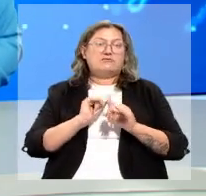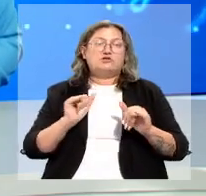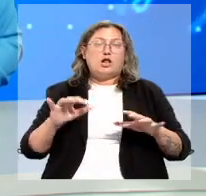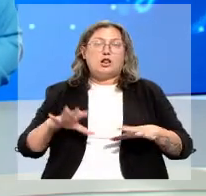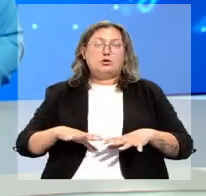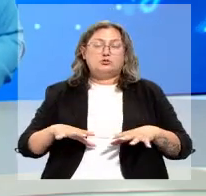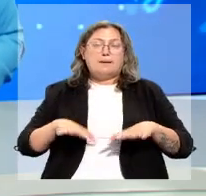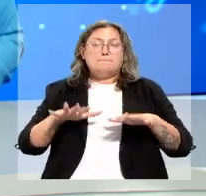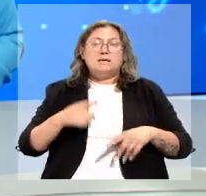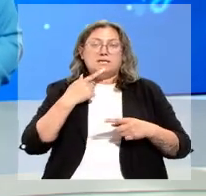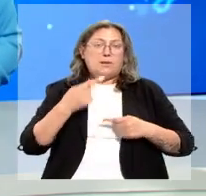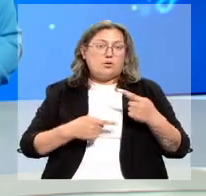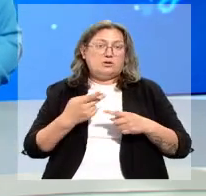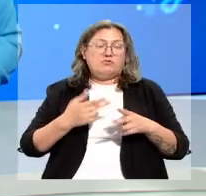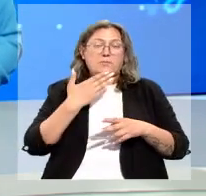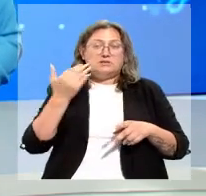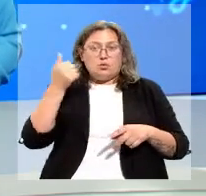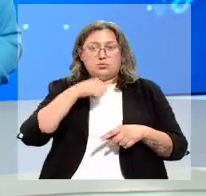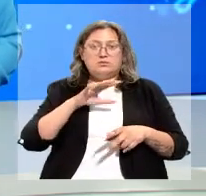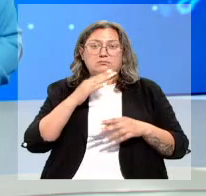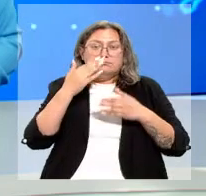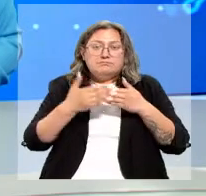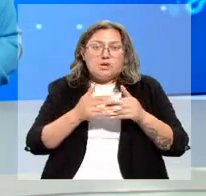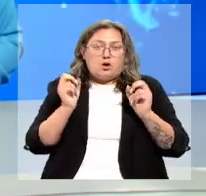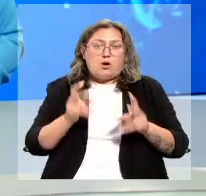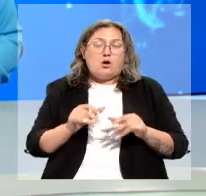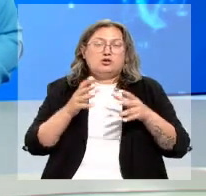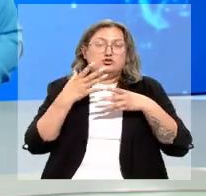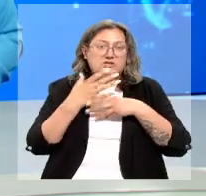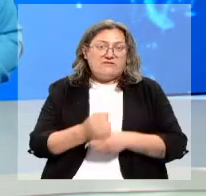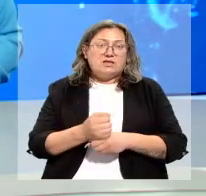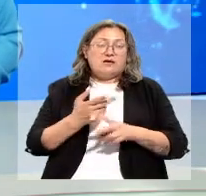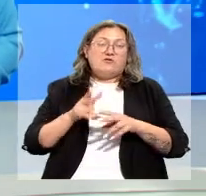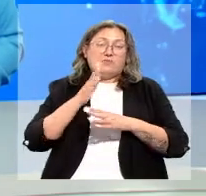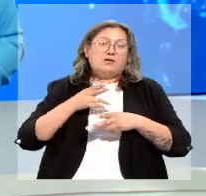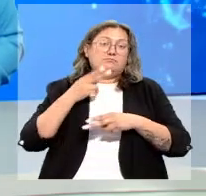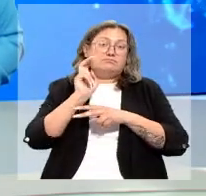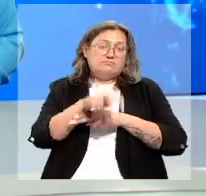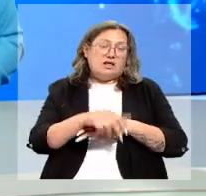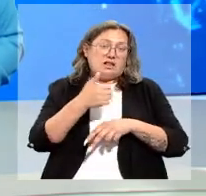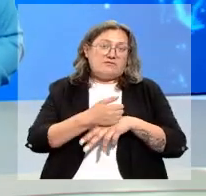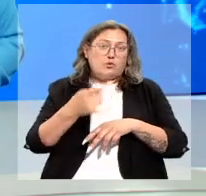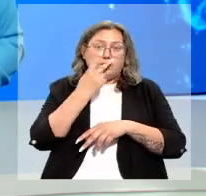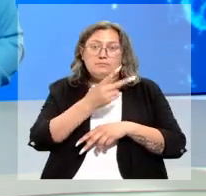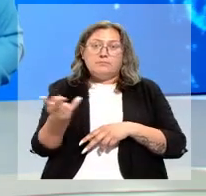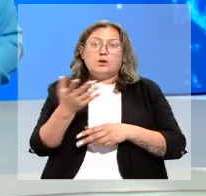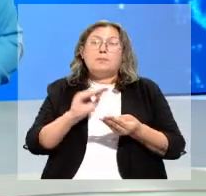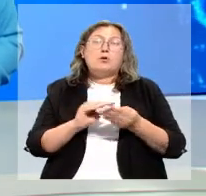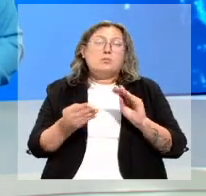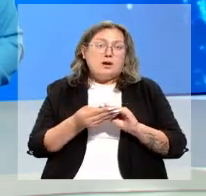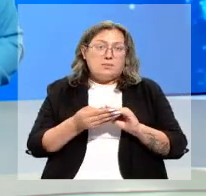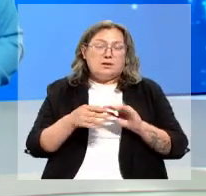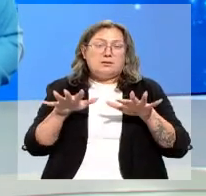местной породы, что в последние годы была под угрозой исчезновения. В ходе визита глава региона ознакомился с текущими